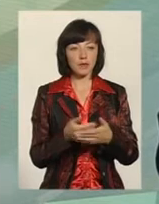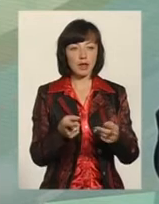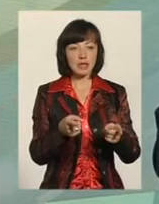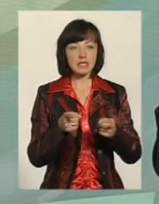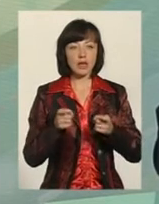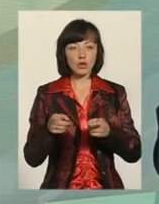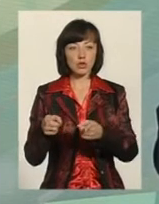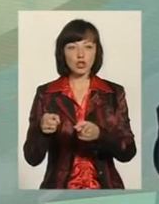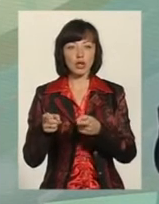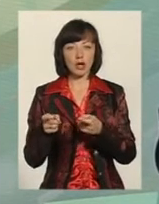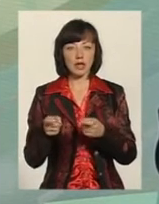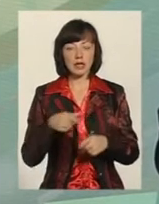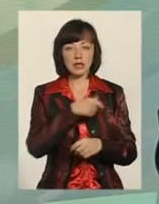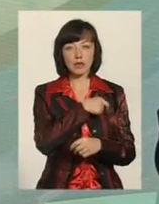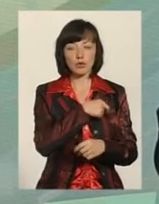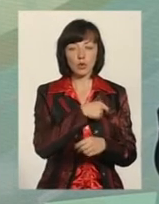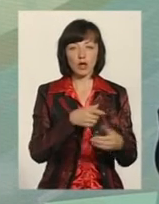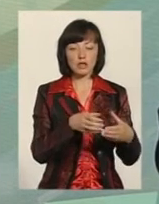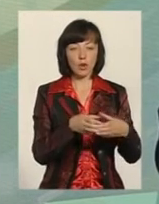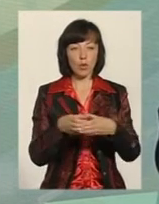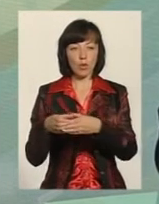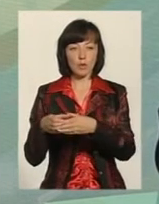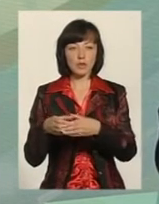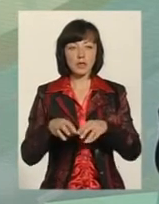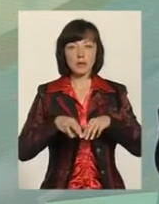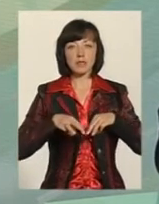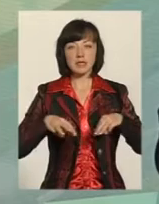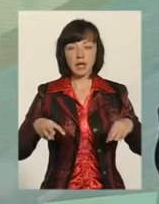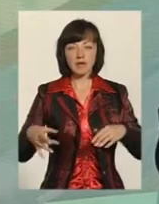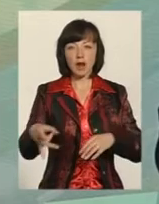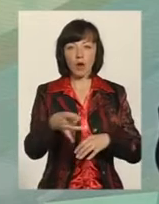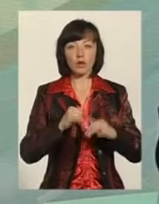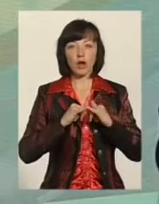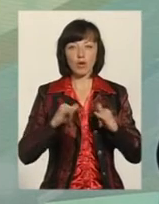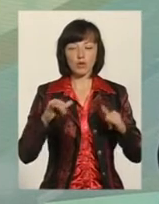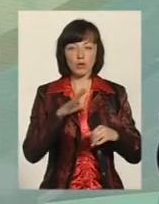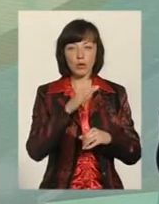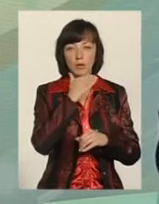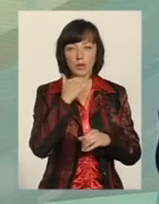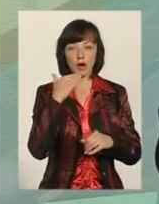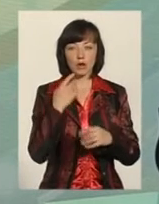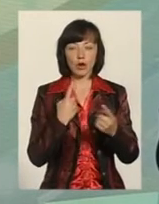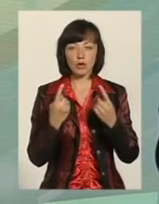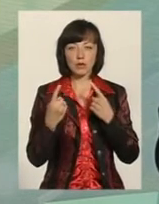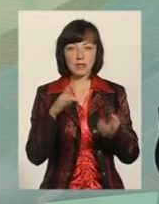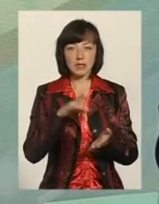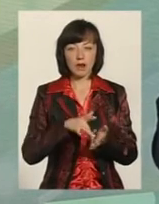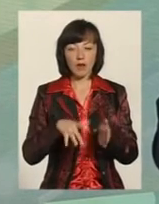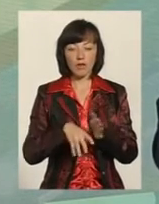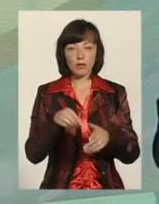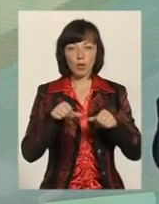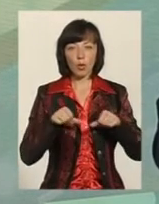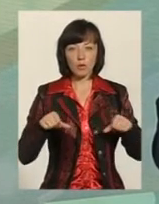залучали депутатський корпус, Міністерство регіонального розвитку. Було дуже багато розмов з Центральною виборчою